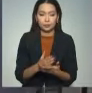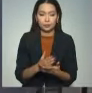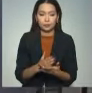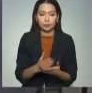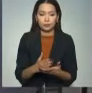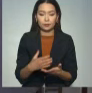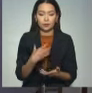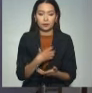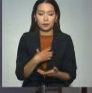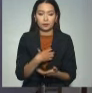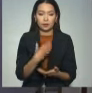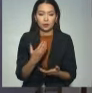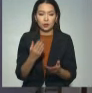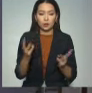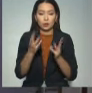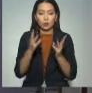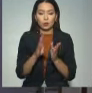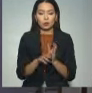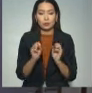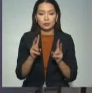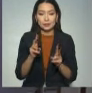өрт қауіпсіздігі сигналы